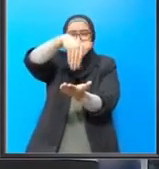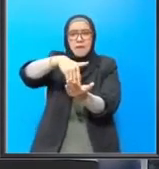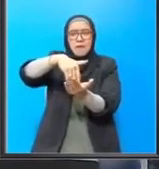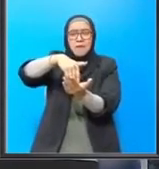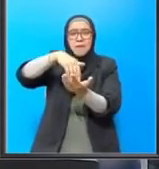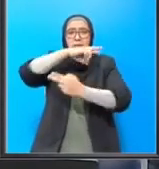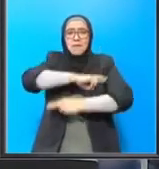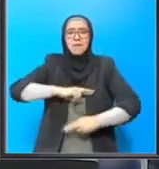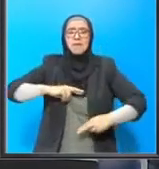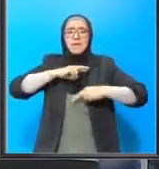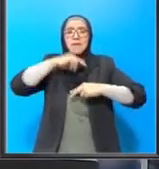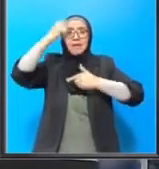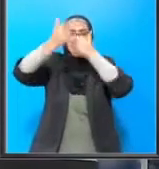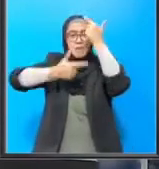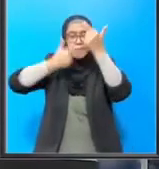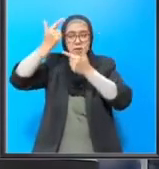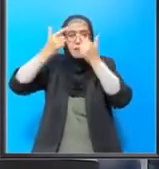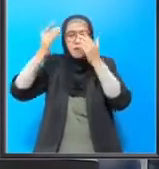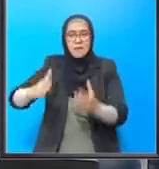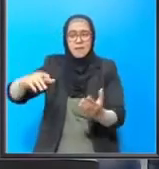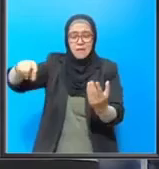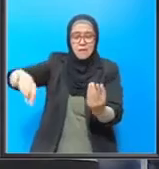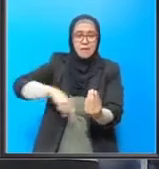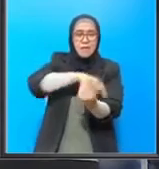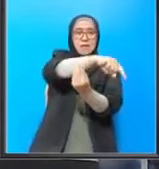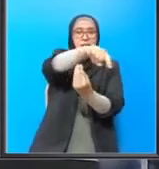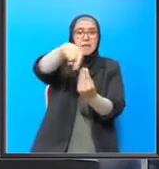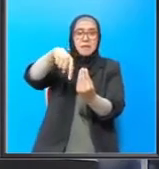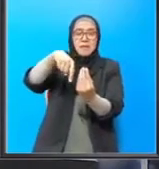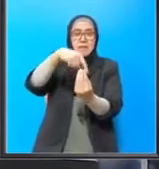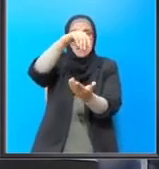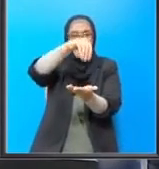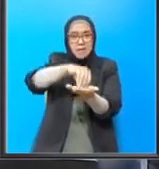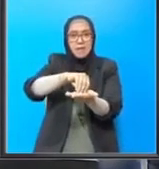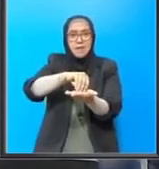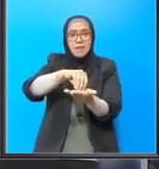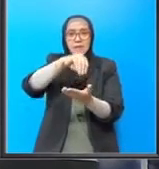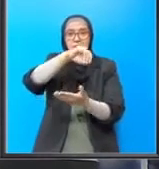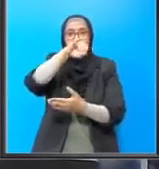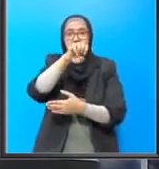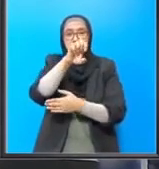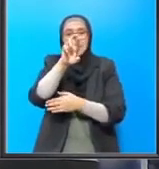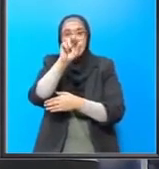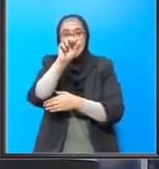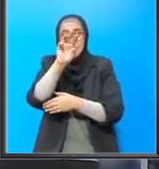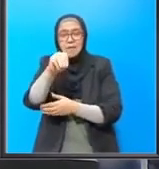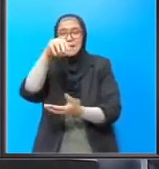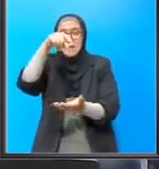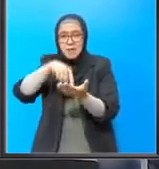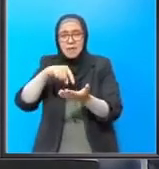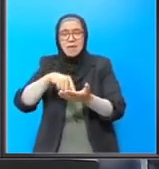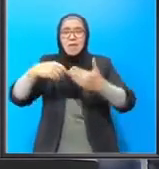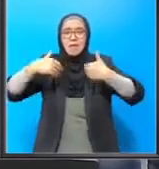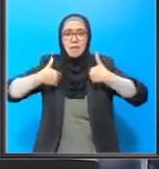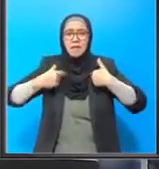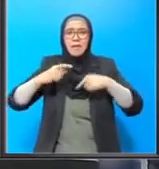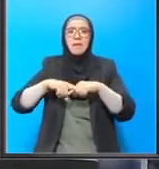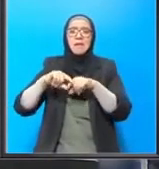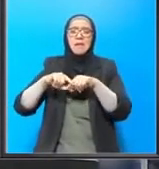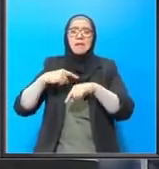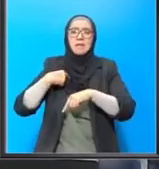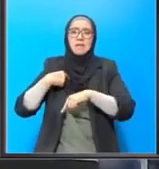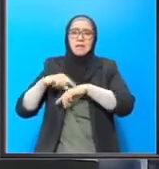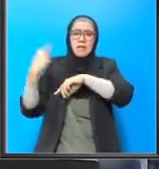pelancongan di sekeliling kawasan Jalan palsu ini ada kebun-kebun tanaman yang begitu